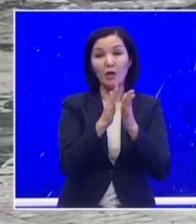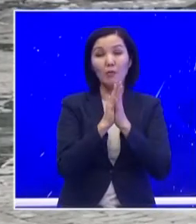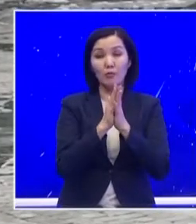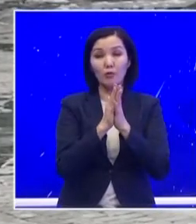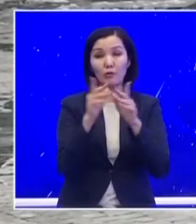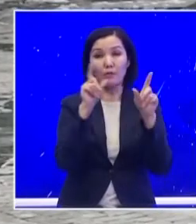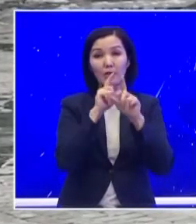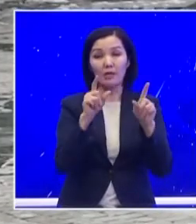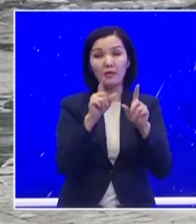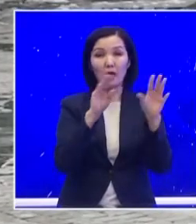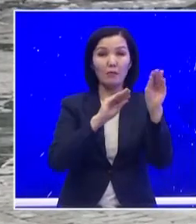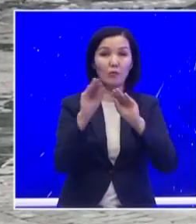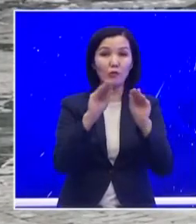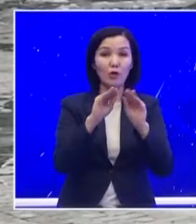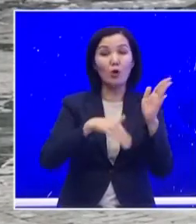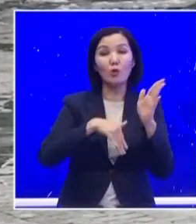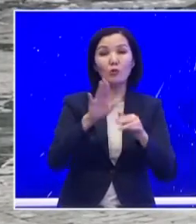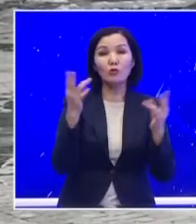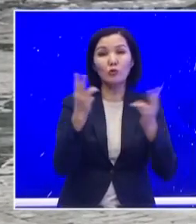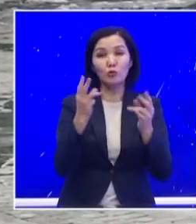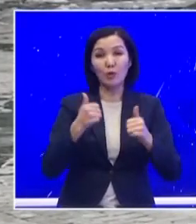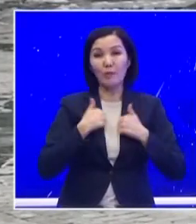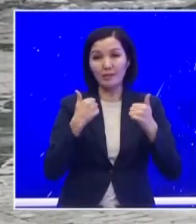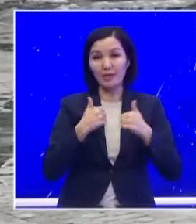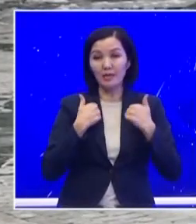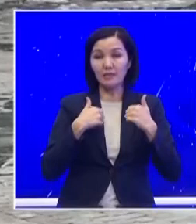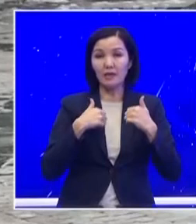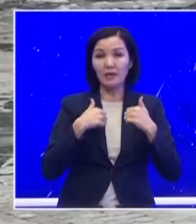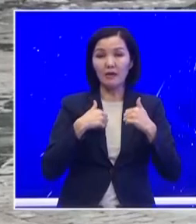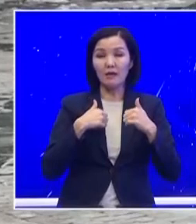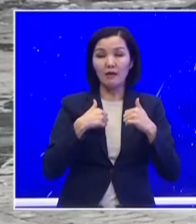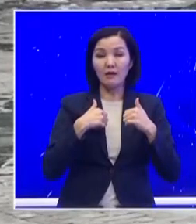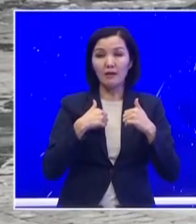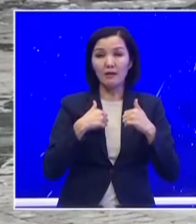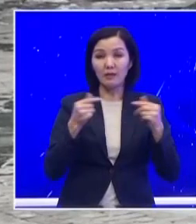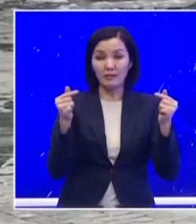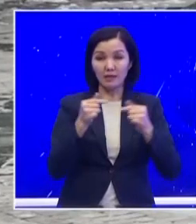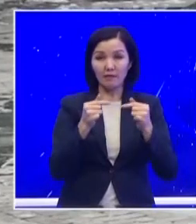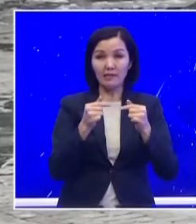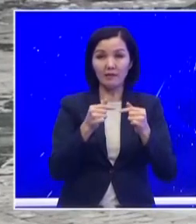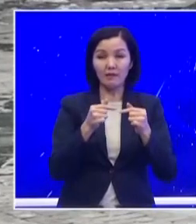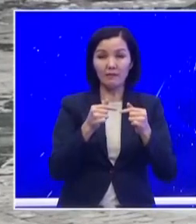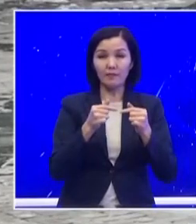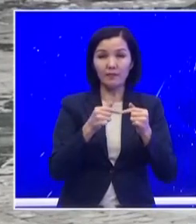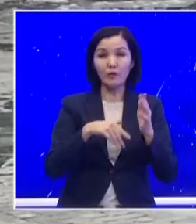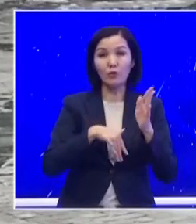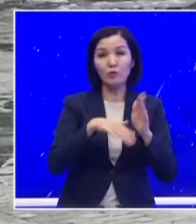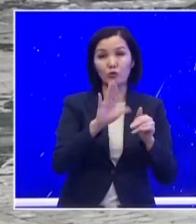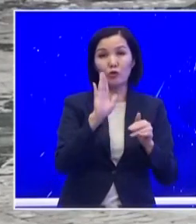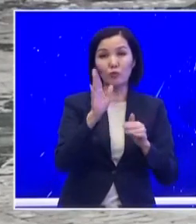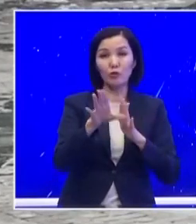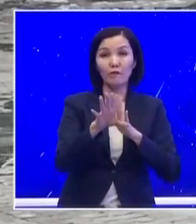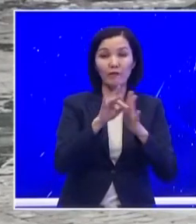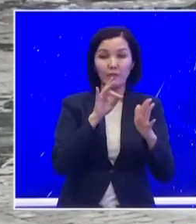организации оформить как можно лучше, да, там, оригинальнее. И, соответственно, будем это